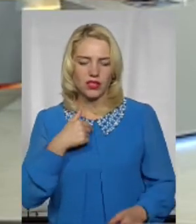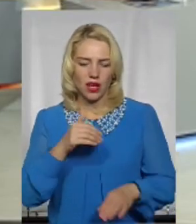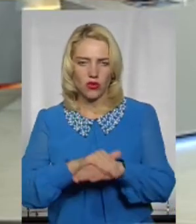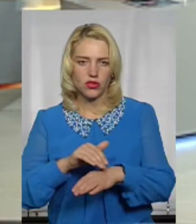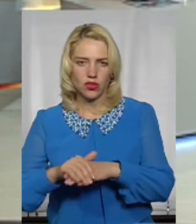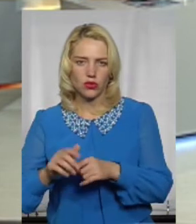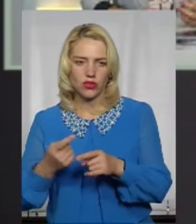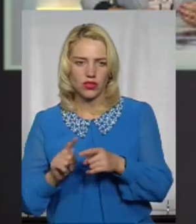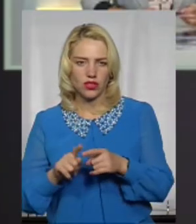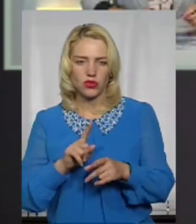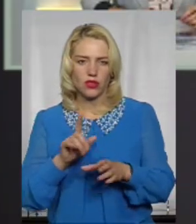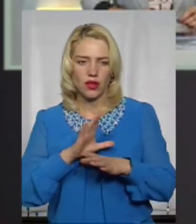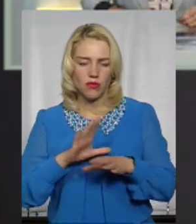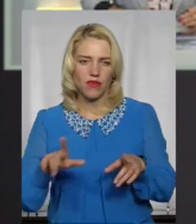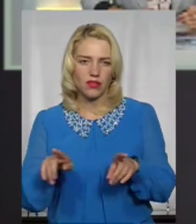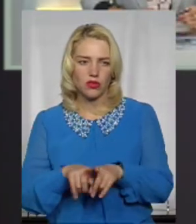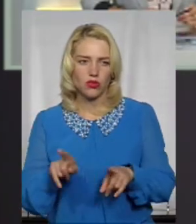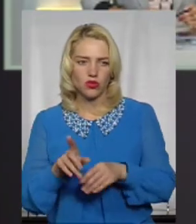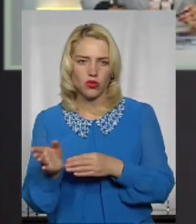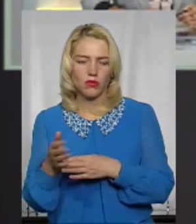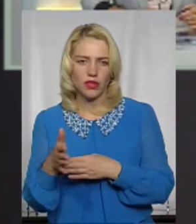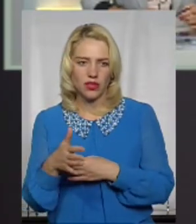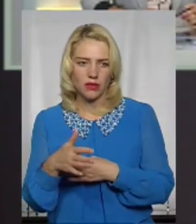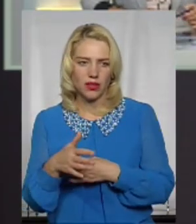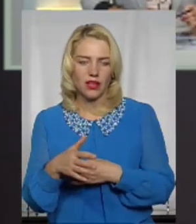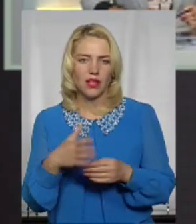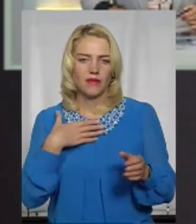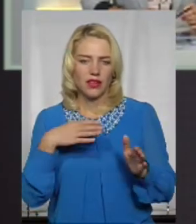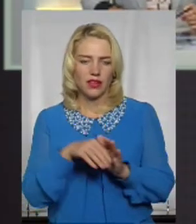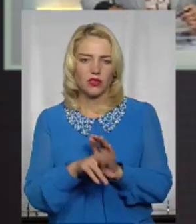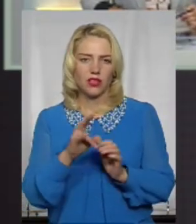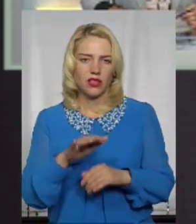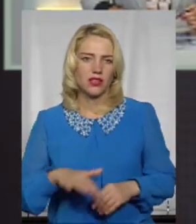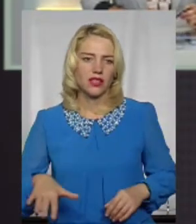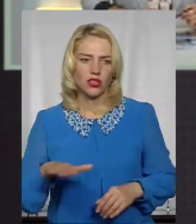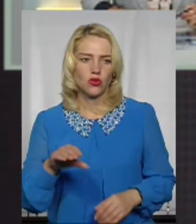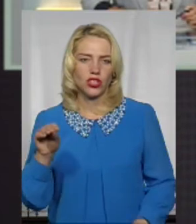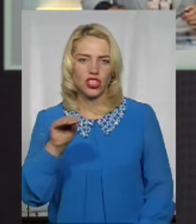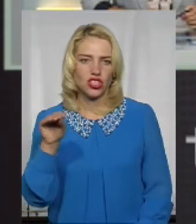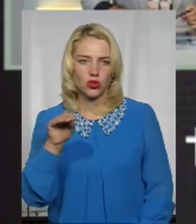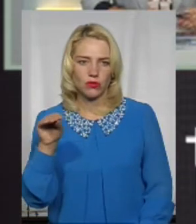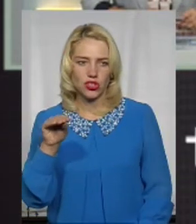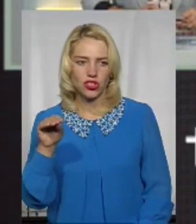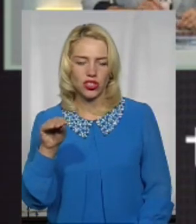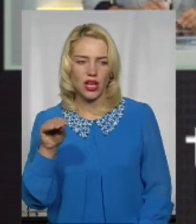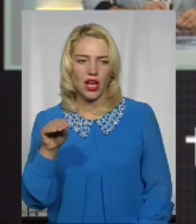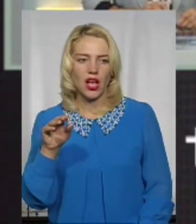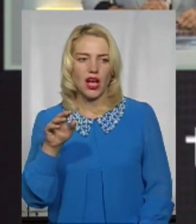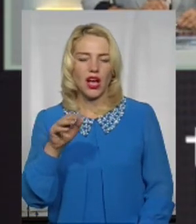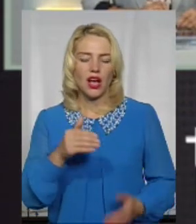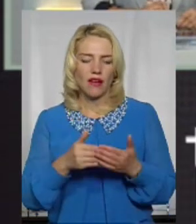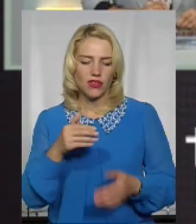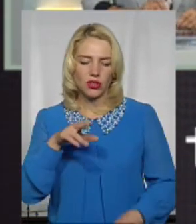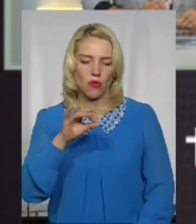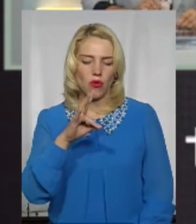поліпшення? Те, що не буває такого, щоб риба гинула на території Житомирщини, а від